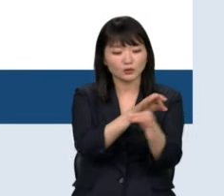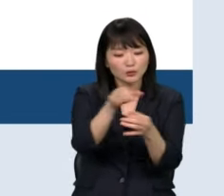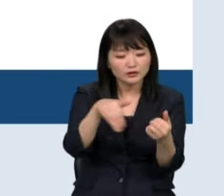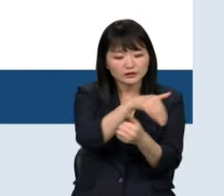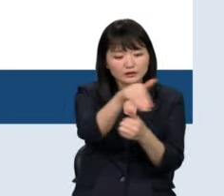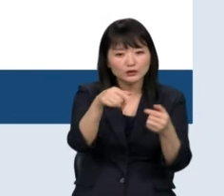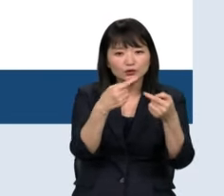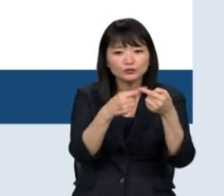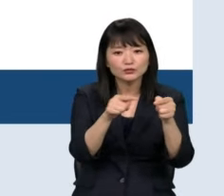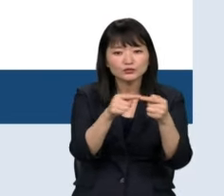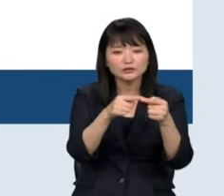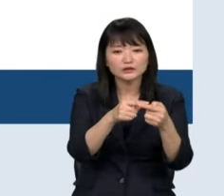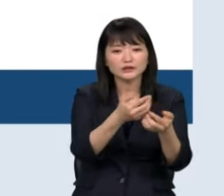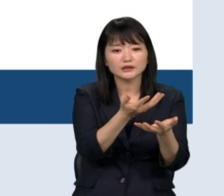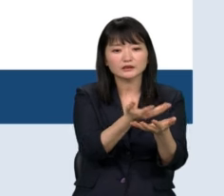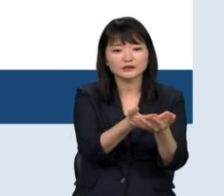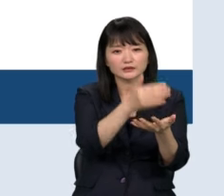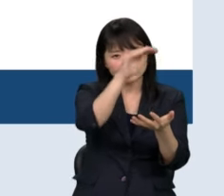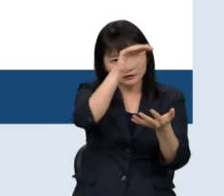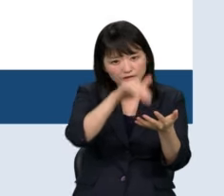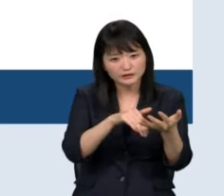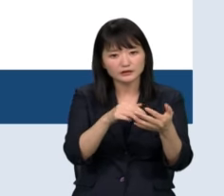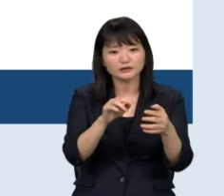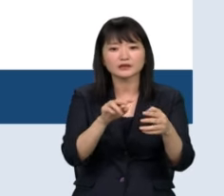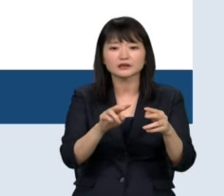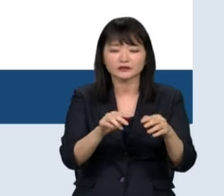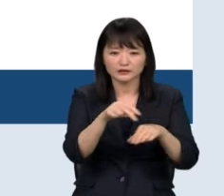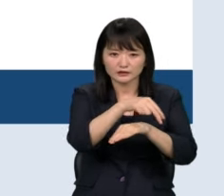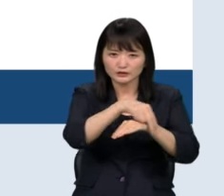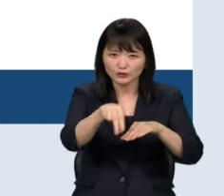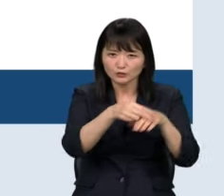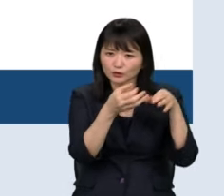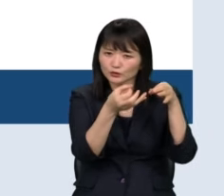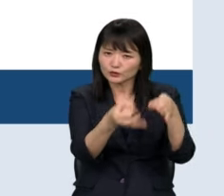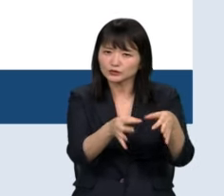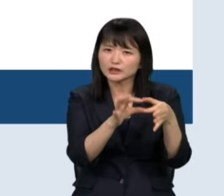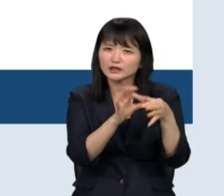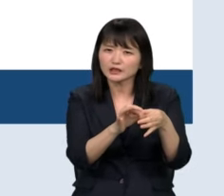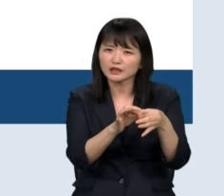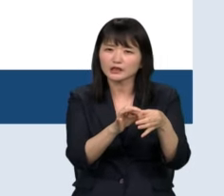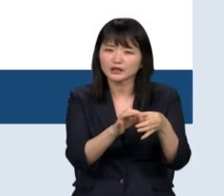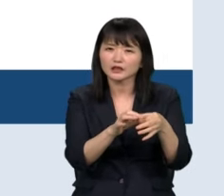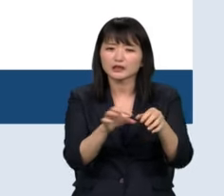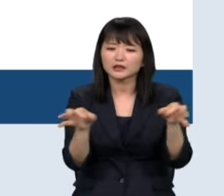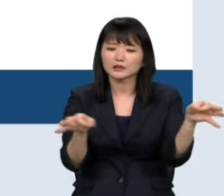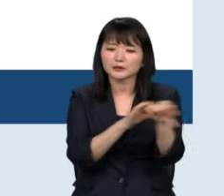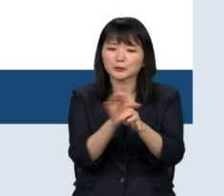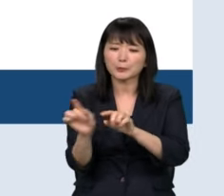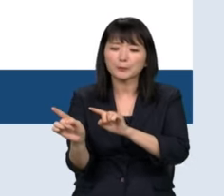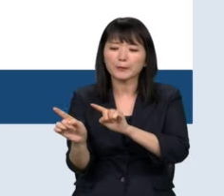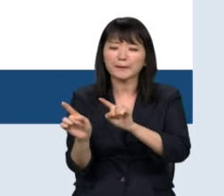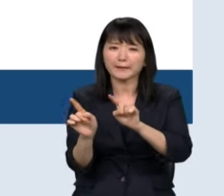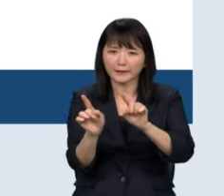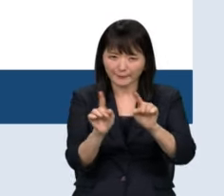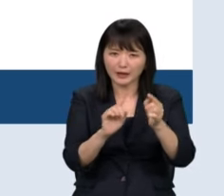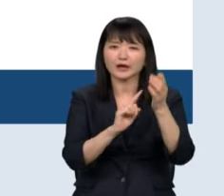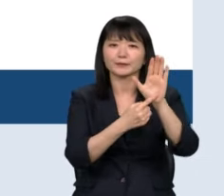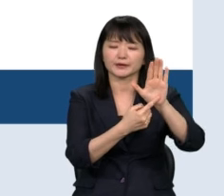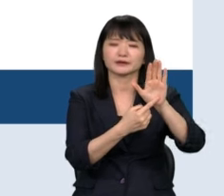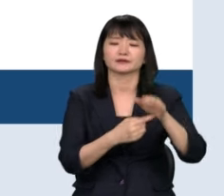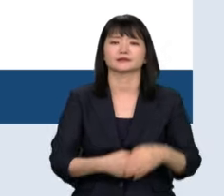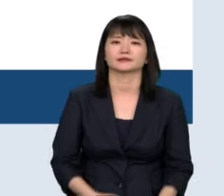분석한 그린북에서 설비 투자와 서비스업을 중심으로 내수가 완만하게 회복되는 조짐이 있다고